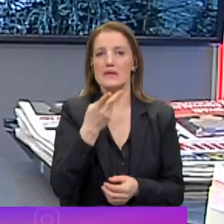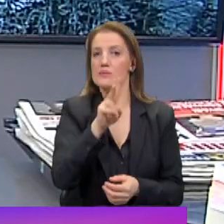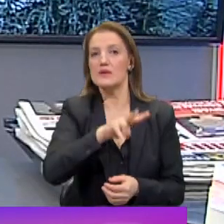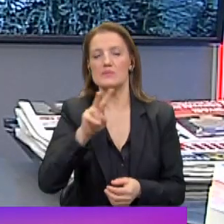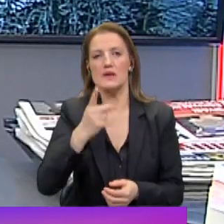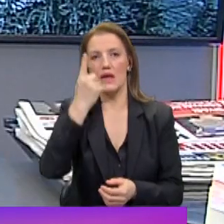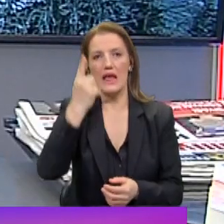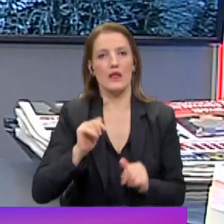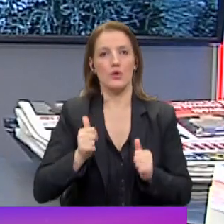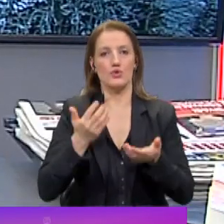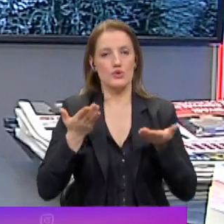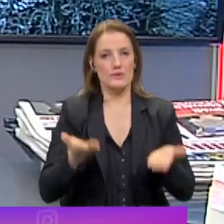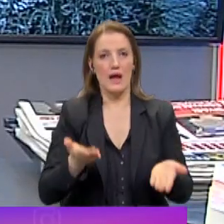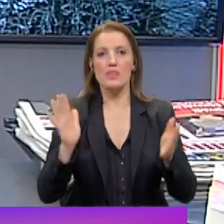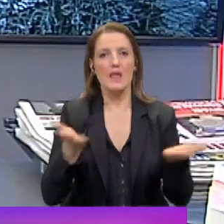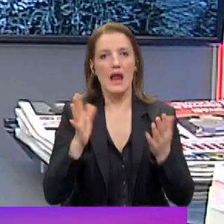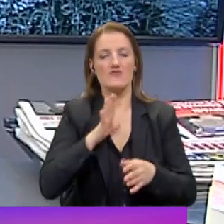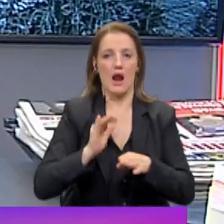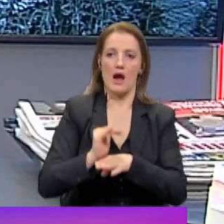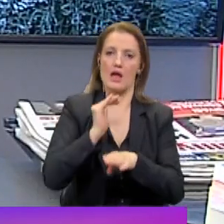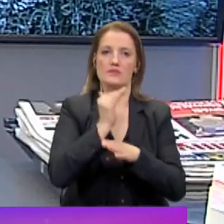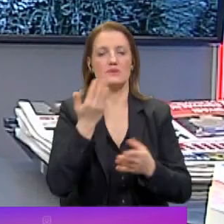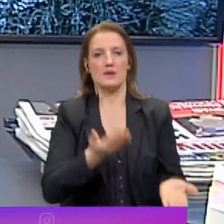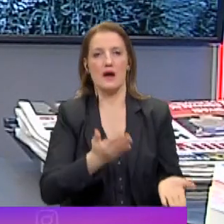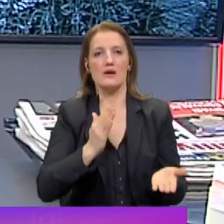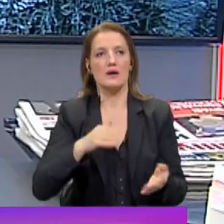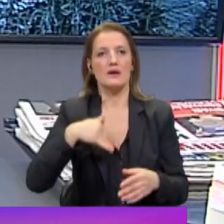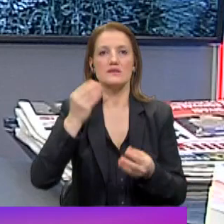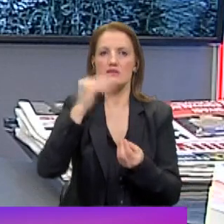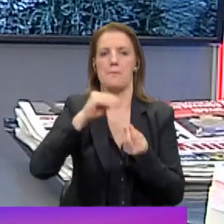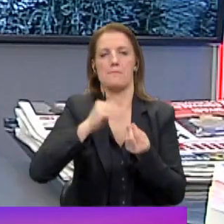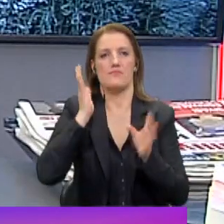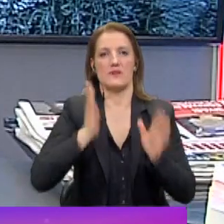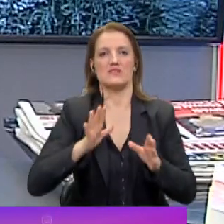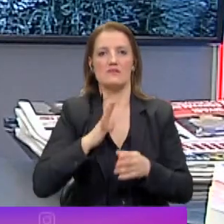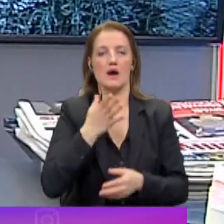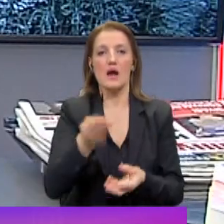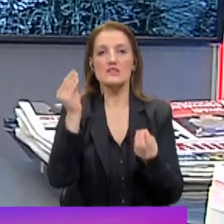2022'nin ilk gününde işte neler var hayatımızda? Fazlasıyla zamlar var. Zamlar konusuna geleceğiz.